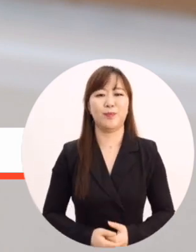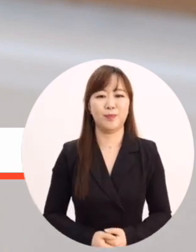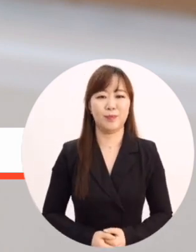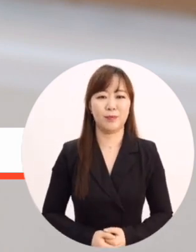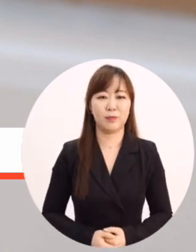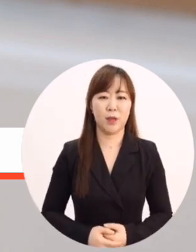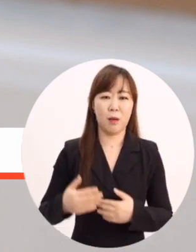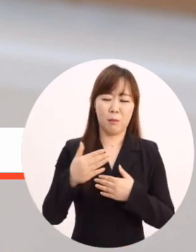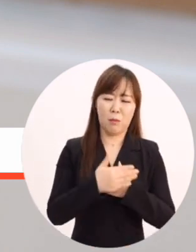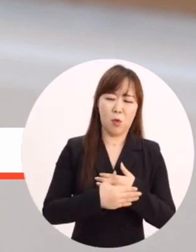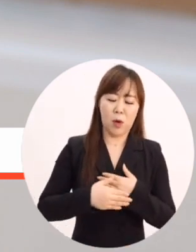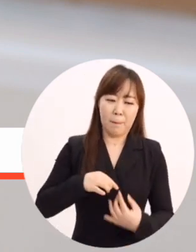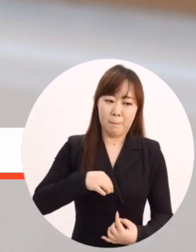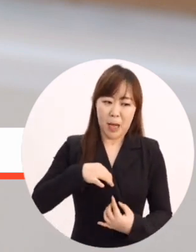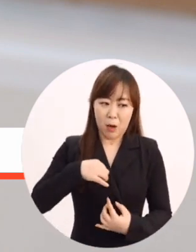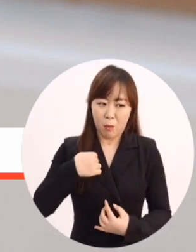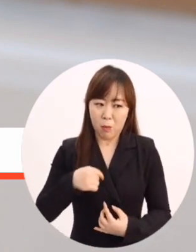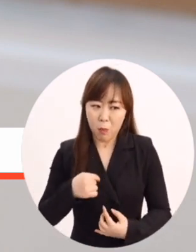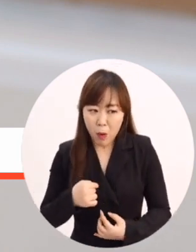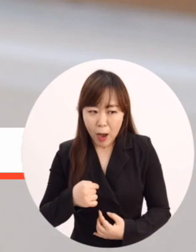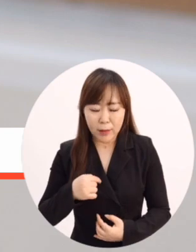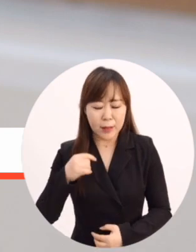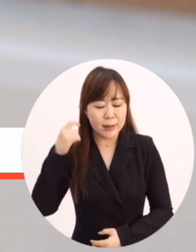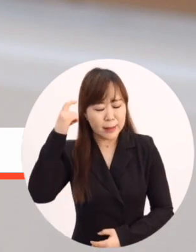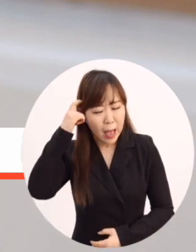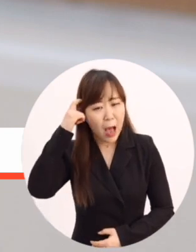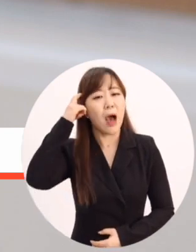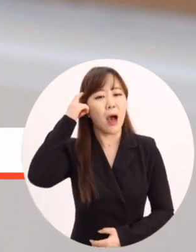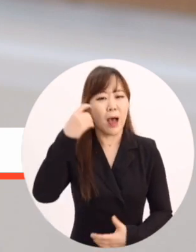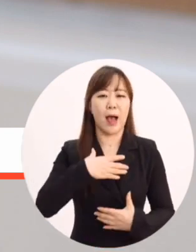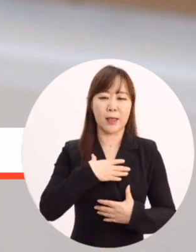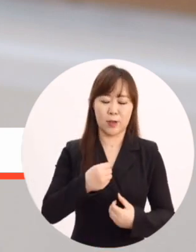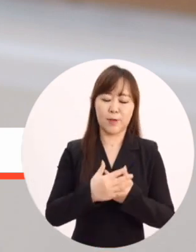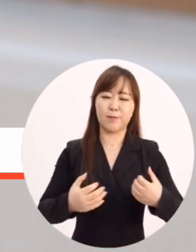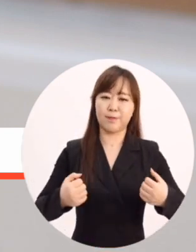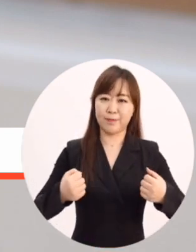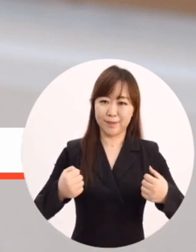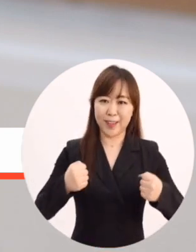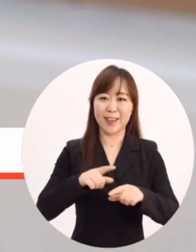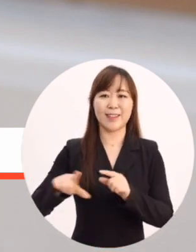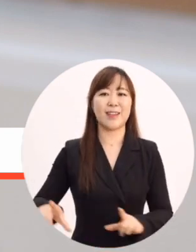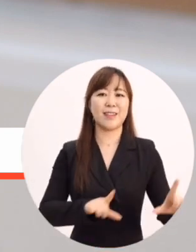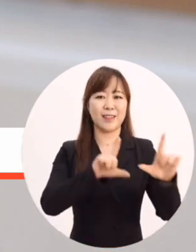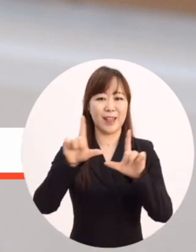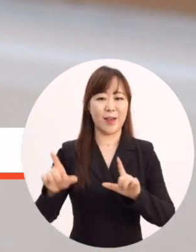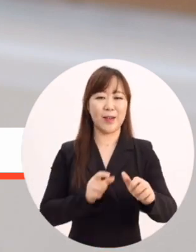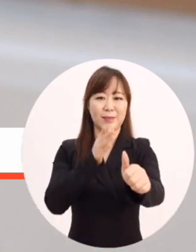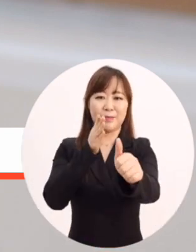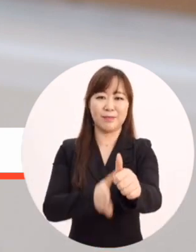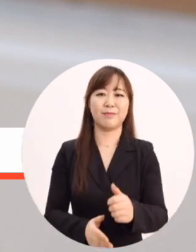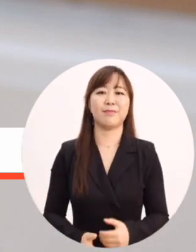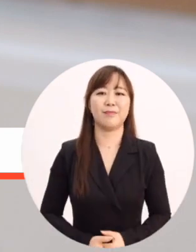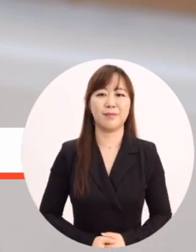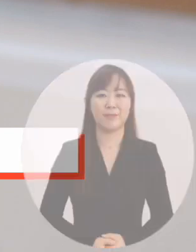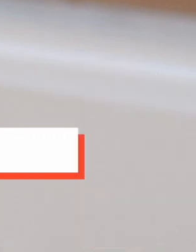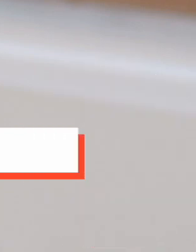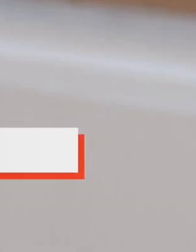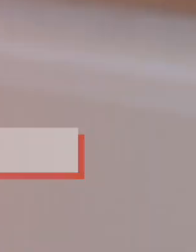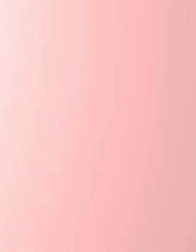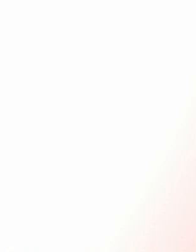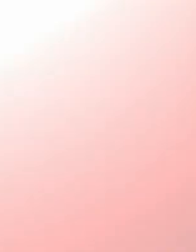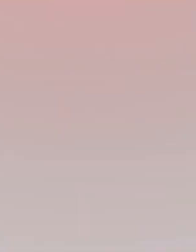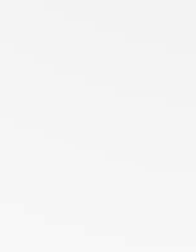있습니다. 몸이 보내는 소리에 귀를 기울여 안전하고 건강하게 일상을 회복하시기 바랍니다.